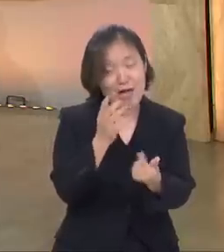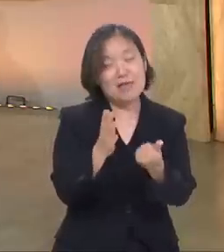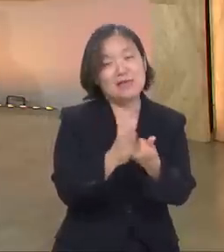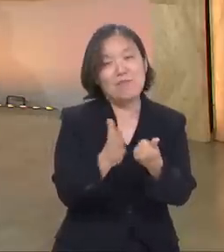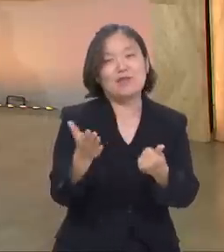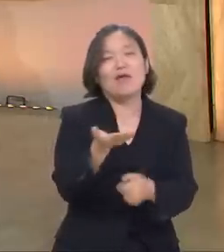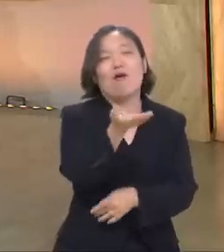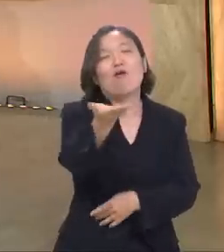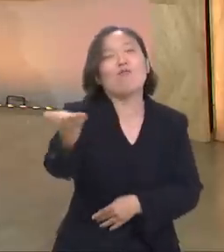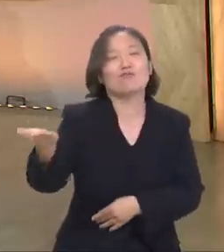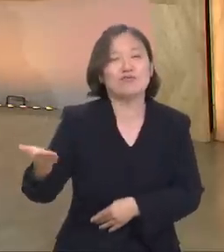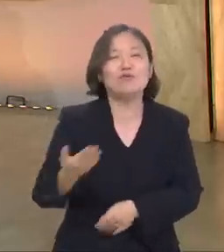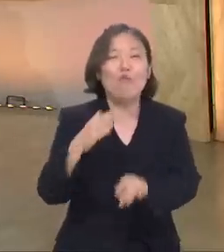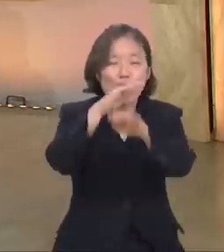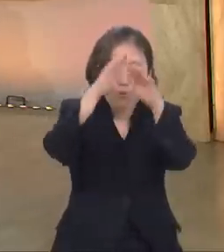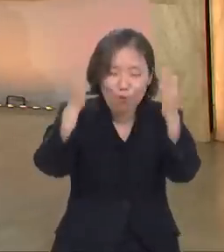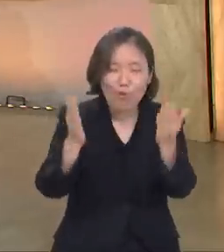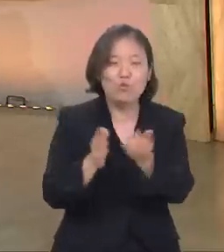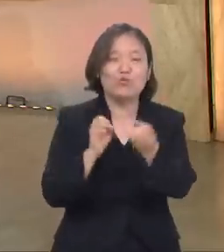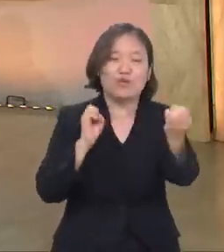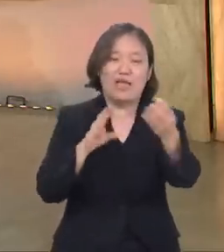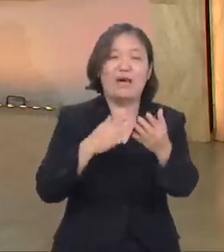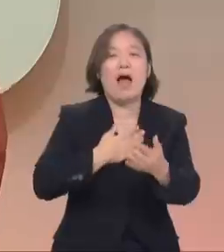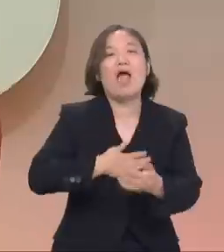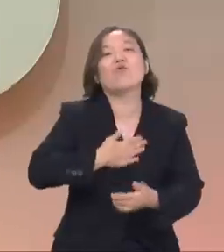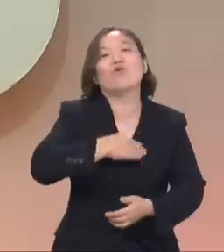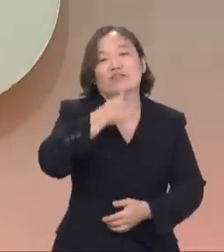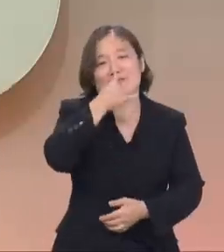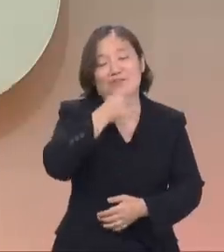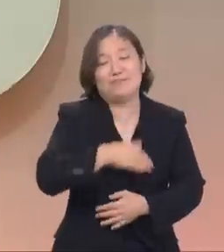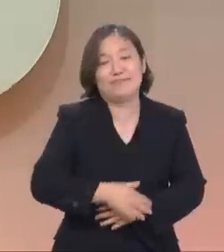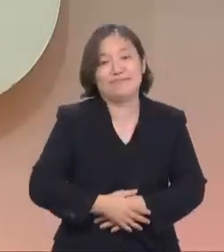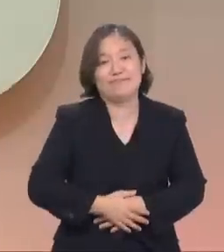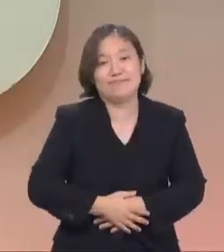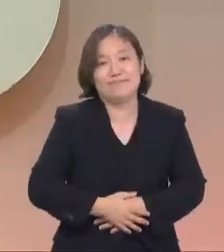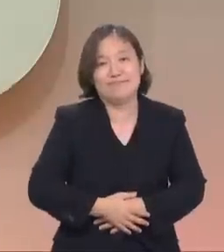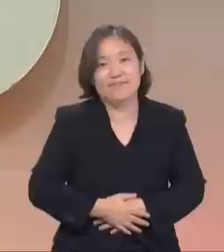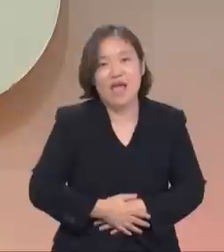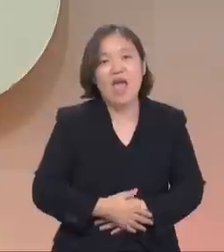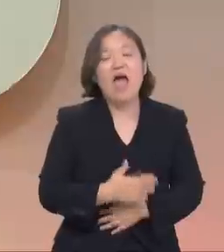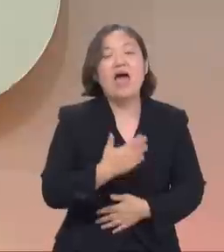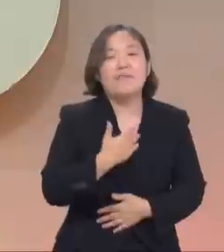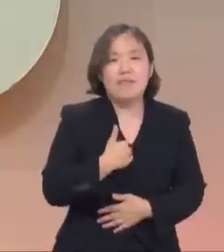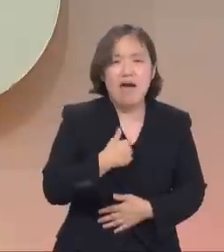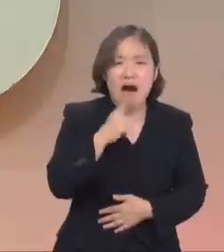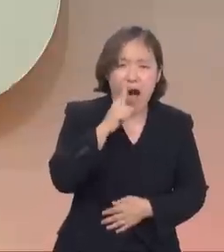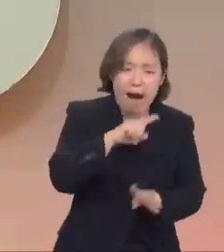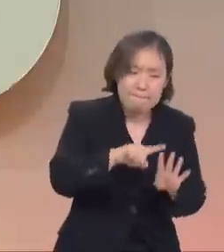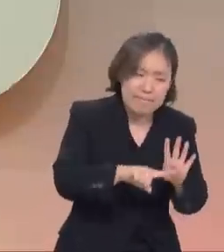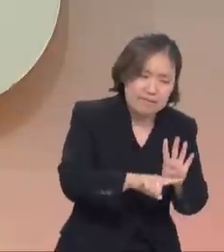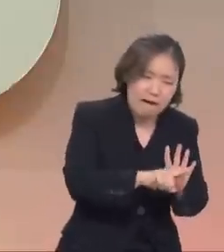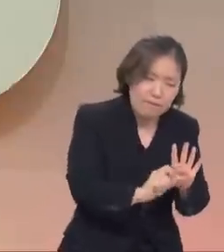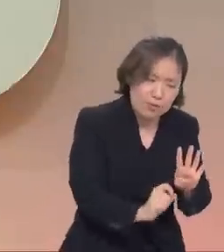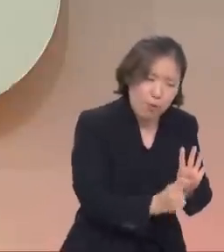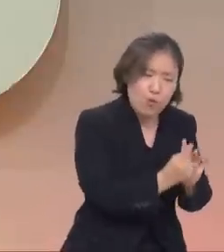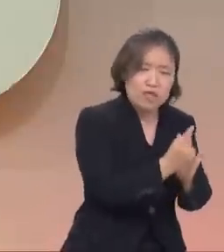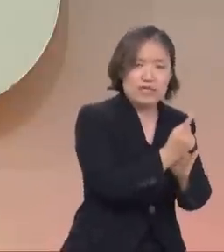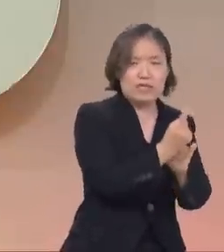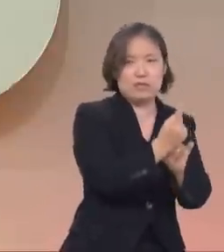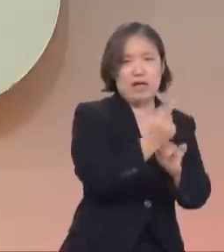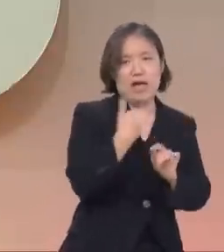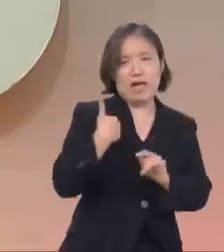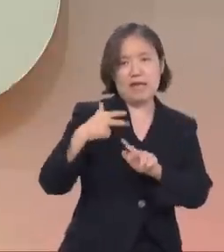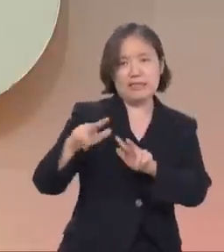마음으로 여러분들이 답을 얻으셨을 겁니다 결국 내가 지은 업은 결국 내가 받을